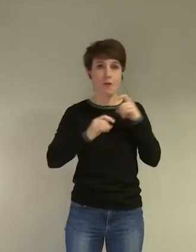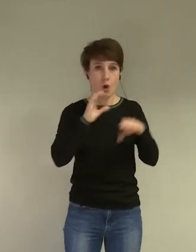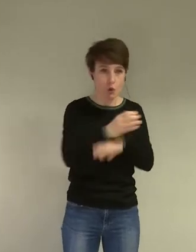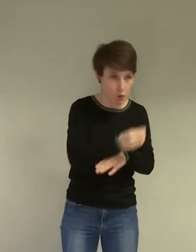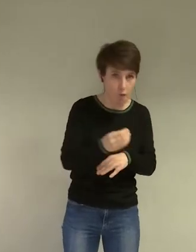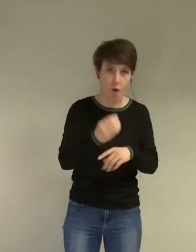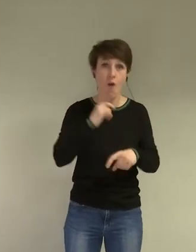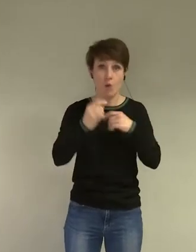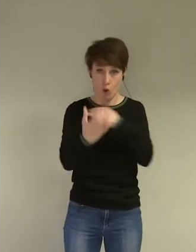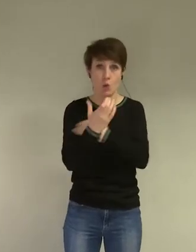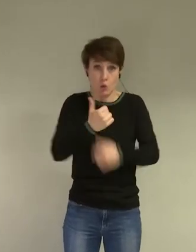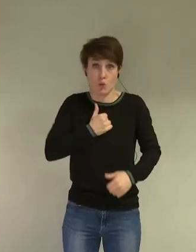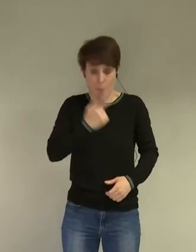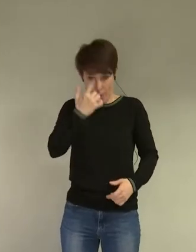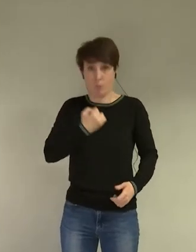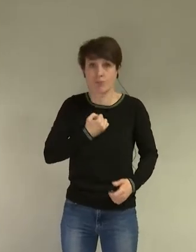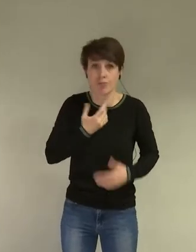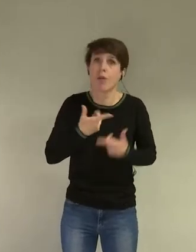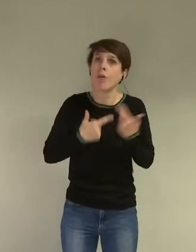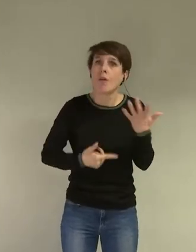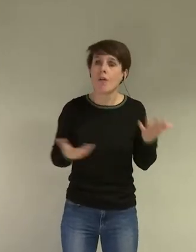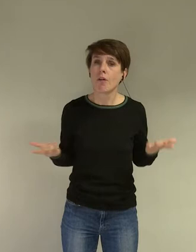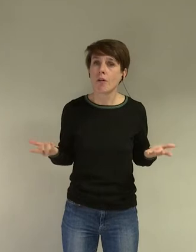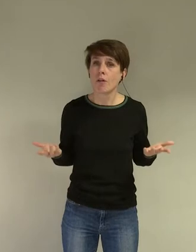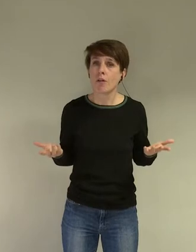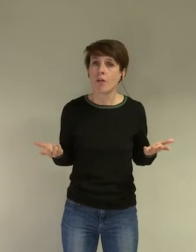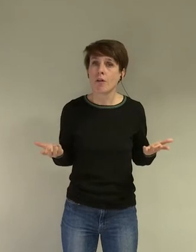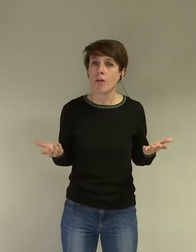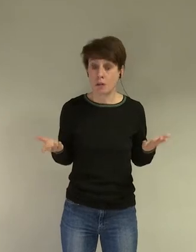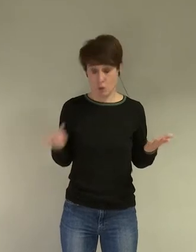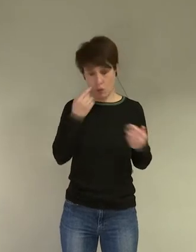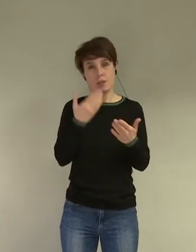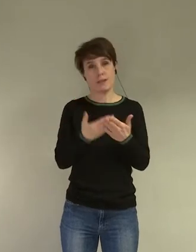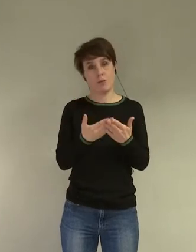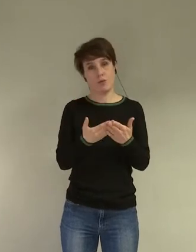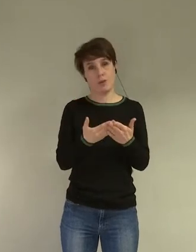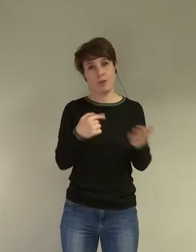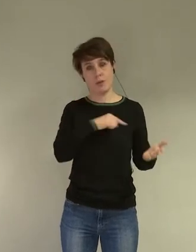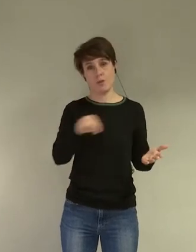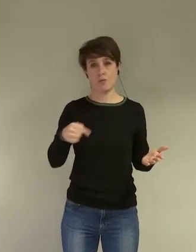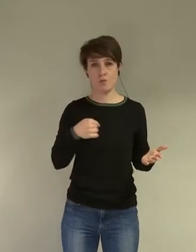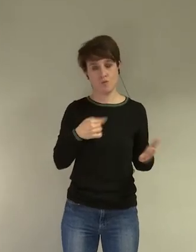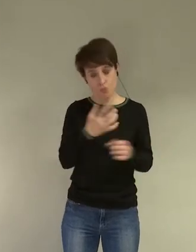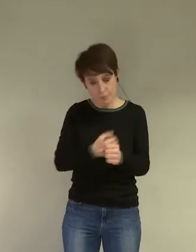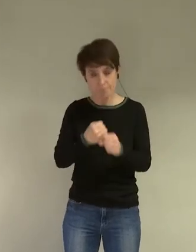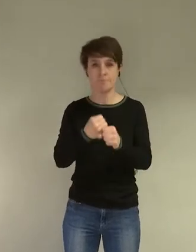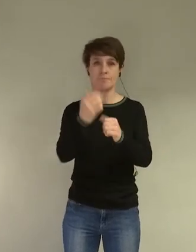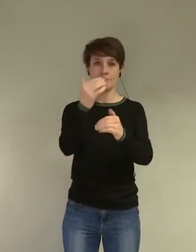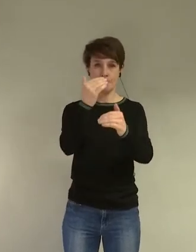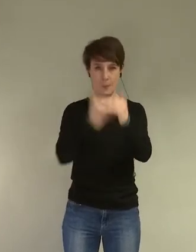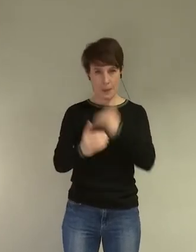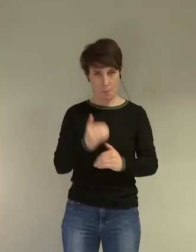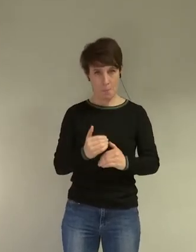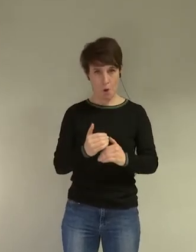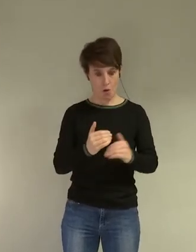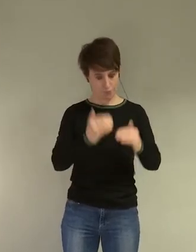voilà pourquoi nous avons lancé ce plan structuré en faveur de la santé mentale